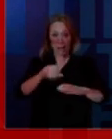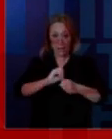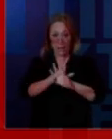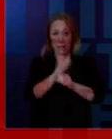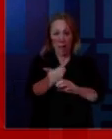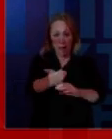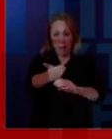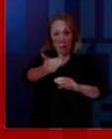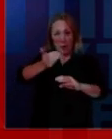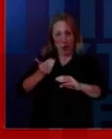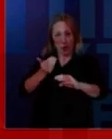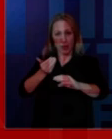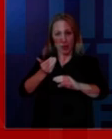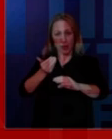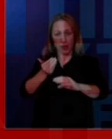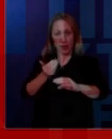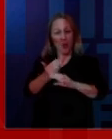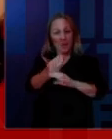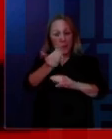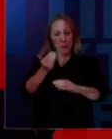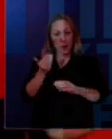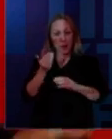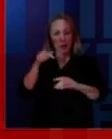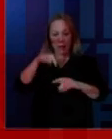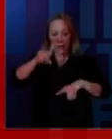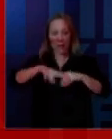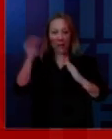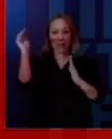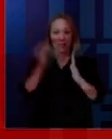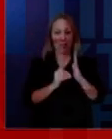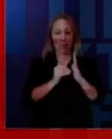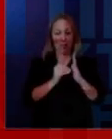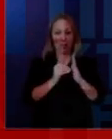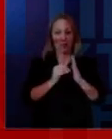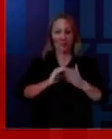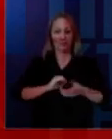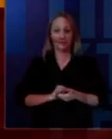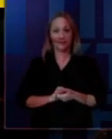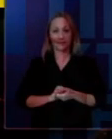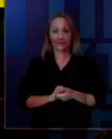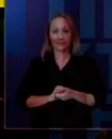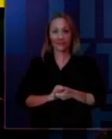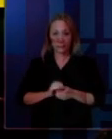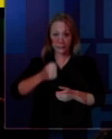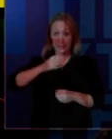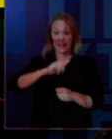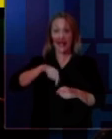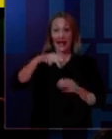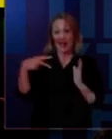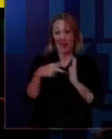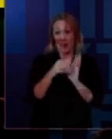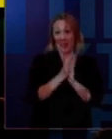πανδημία, έφεραν τη χώρα στην ύφεση. Στο τέταρτο τρίμηνο του